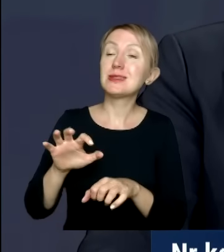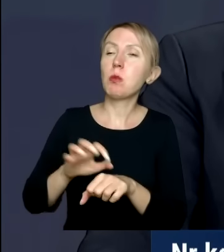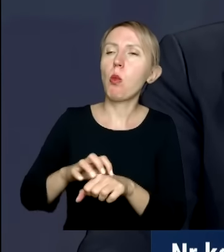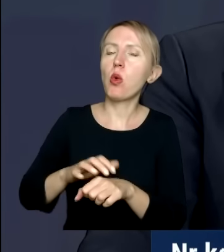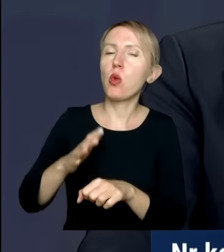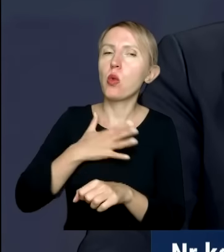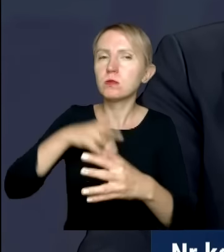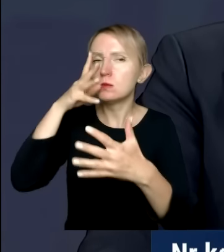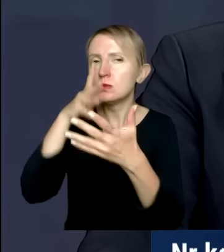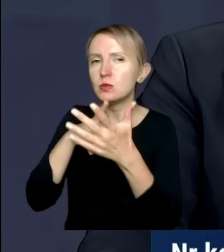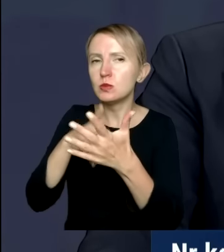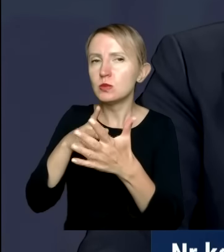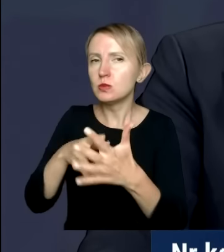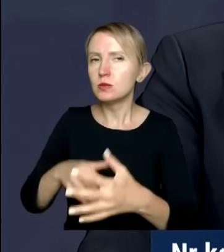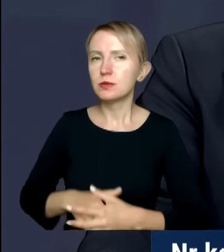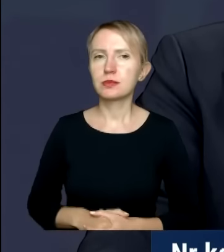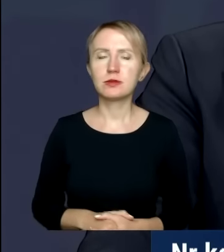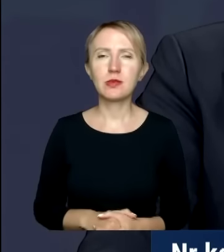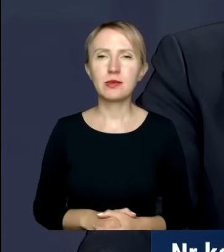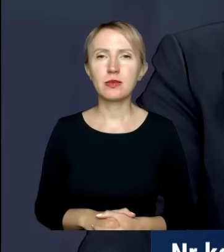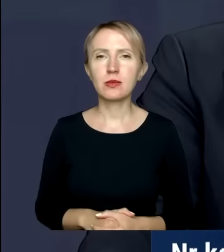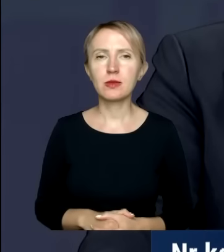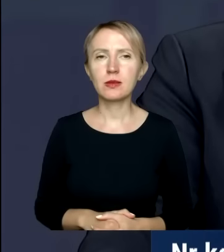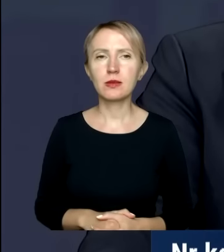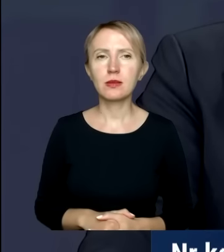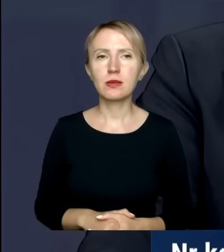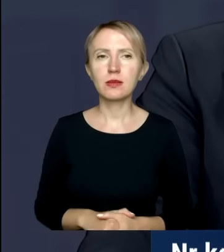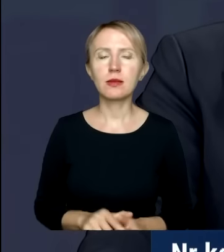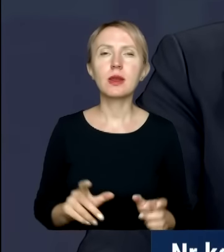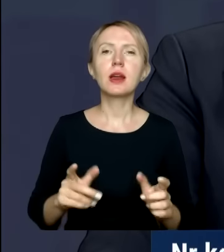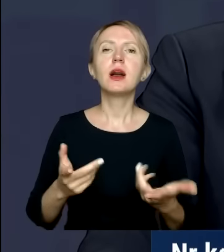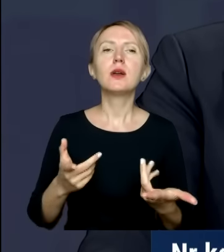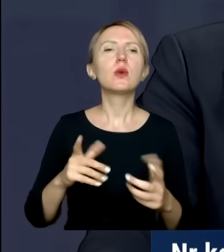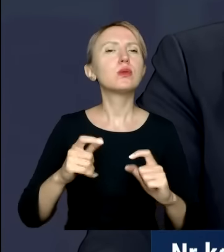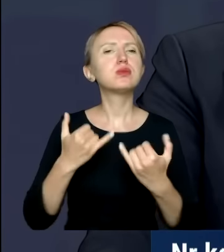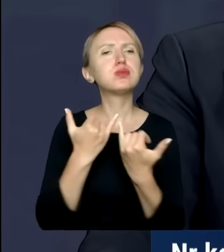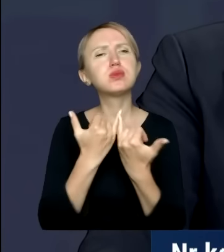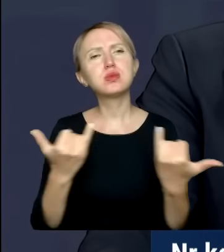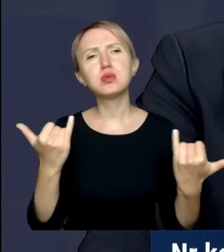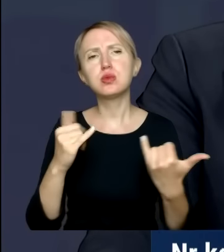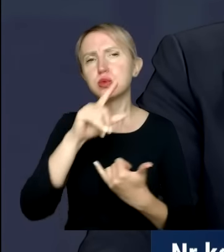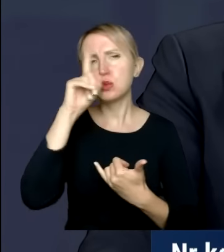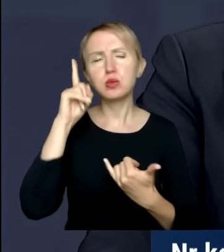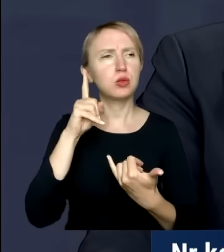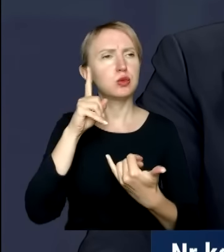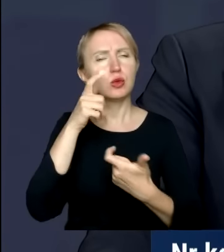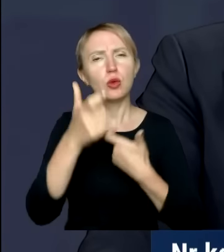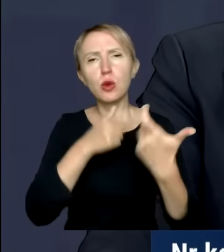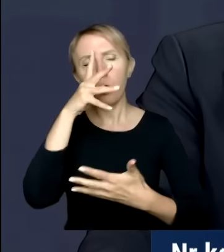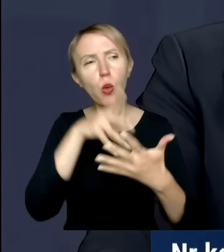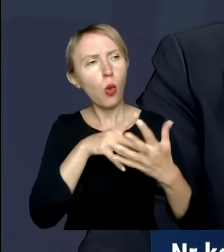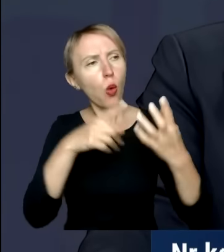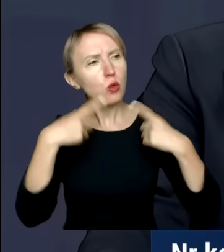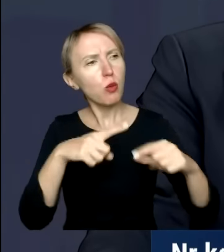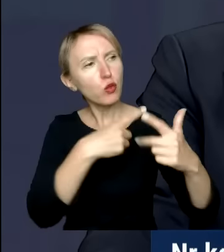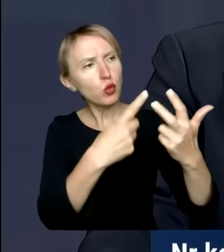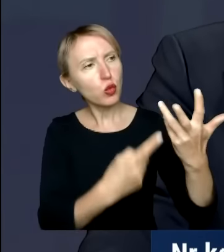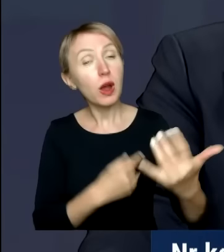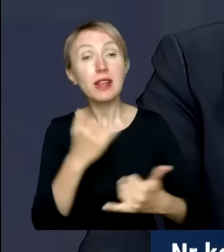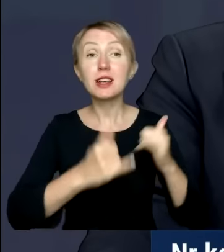rozliczania i tam to cała Cała w ogóle Machina rozliczania ja nie mam nic przeciwko rozliczaniu jeżeli coś było złego